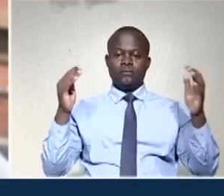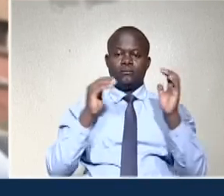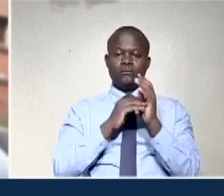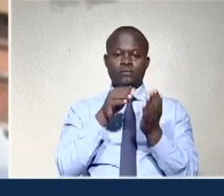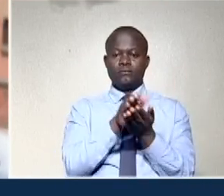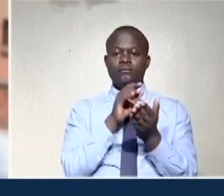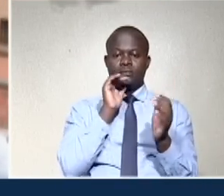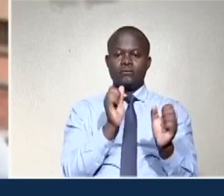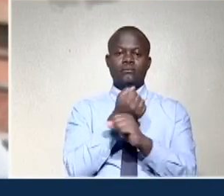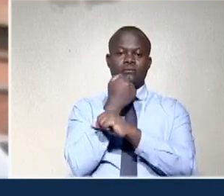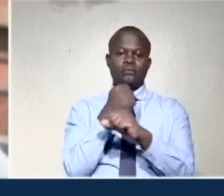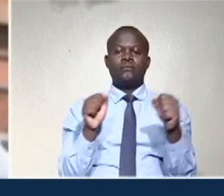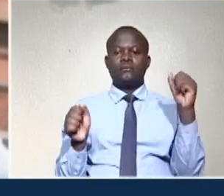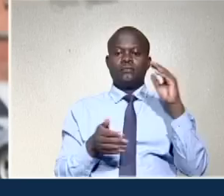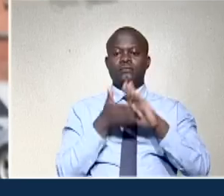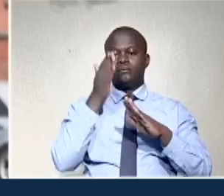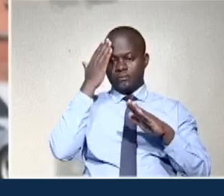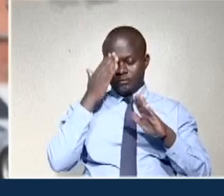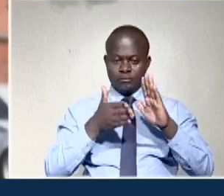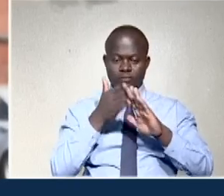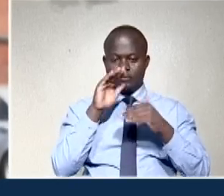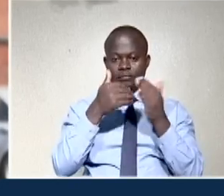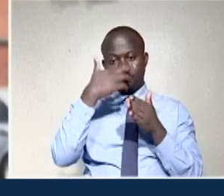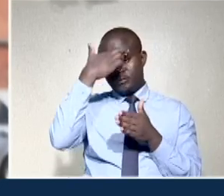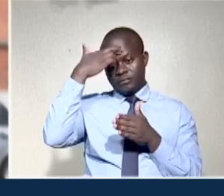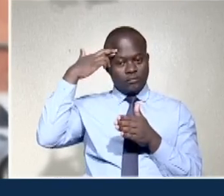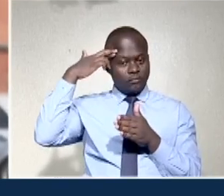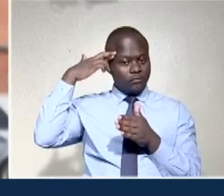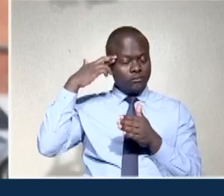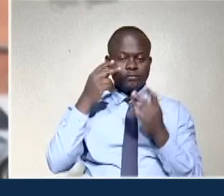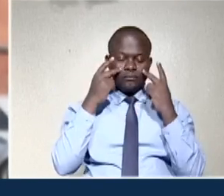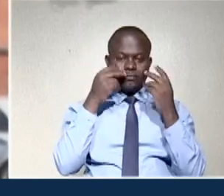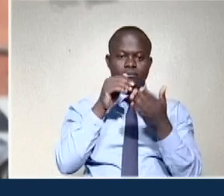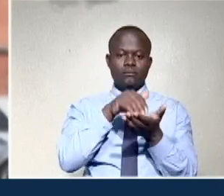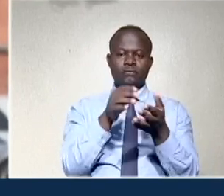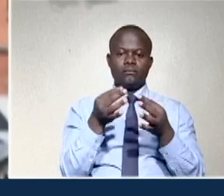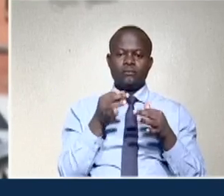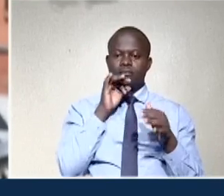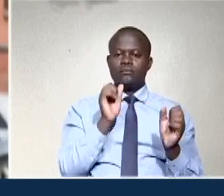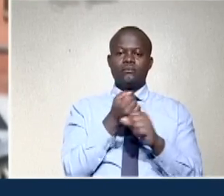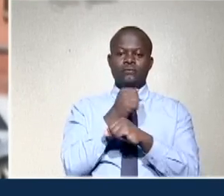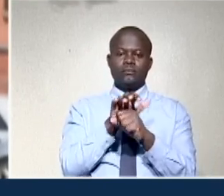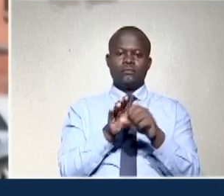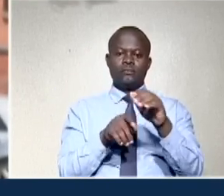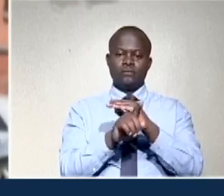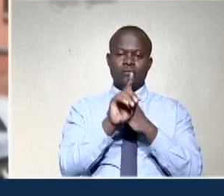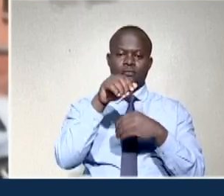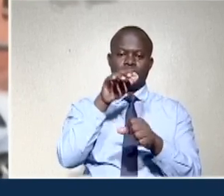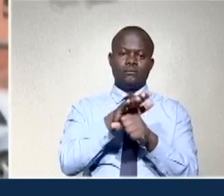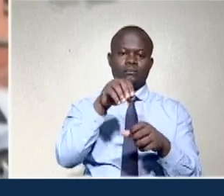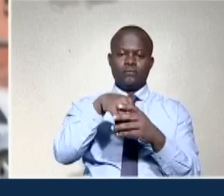banki idashobora guhita imenya vuba. Ariyo mpamvu rero usanga ibigo by'imari bidakunda kwinjira cyane